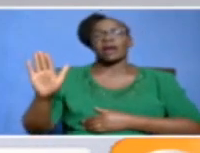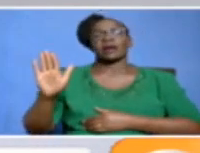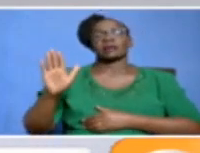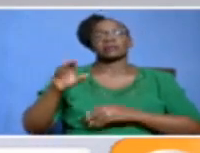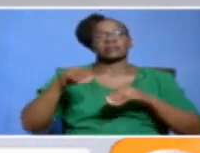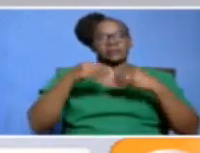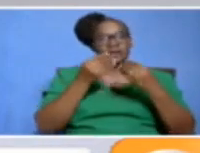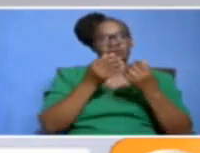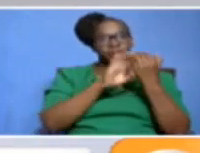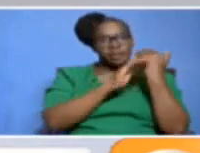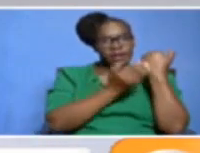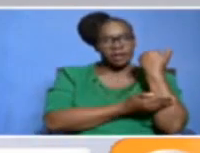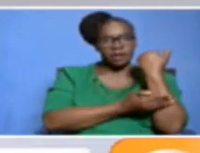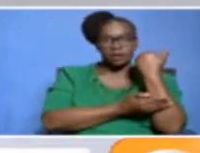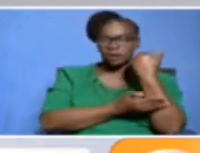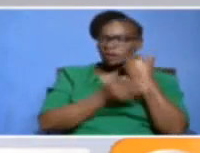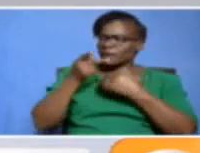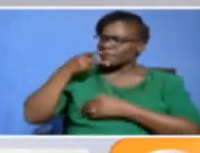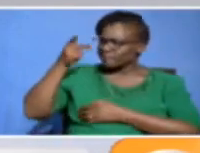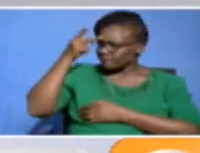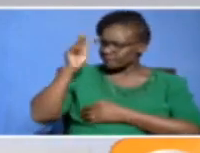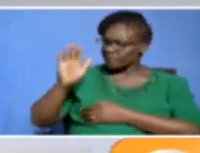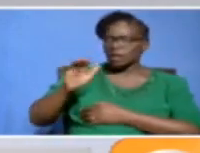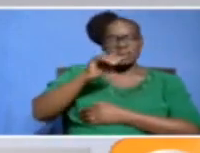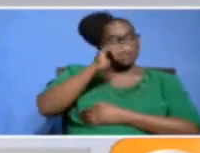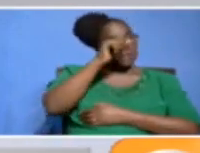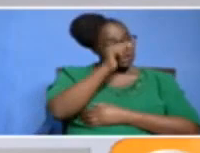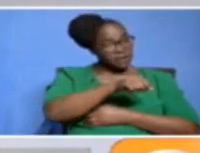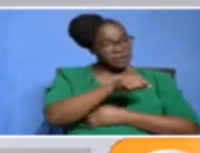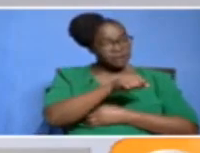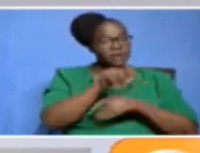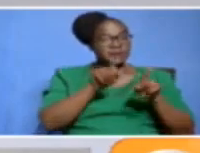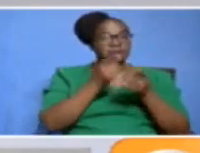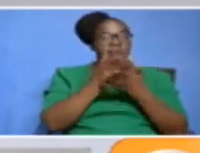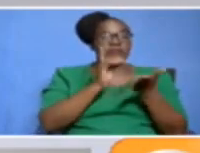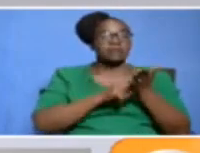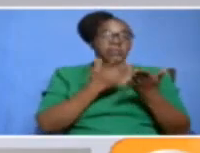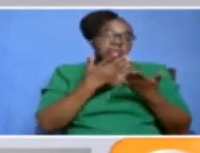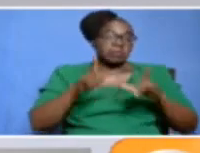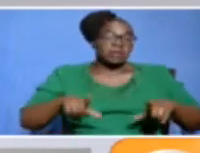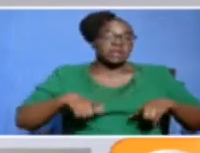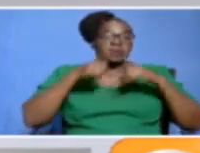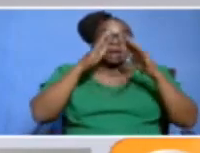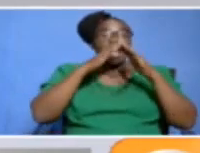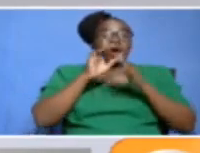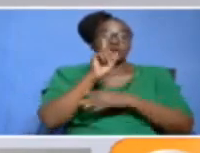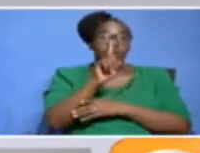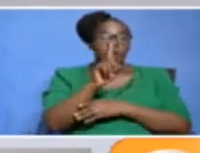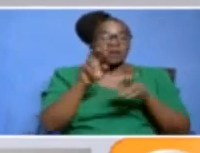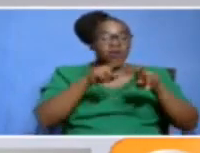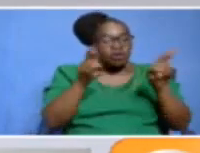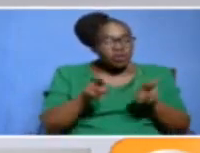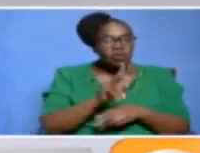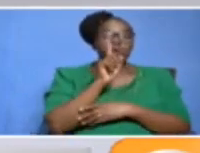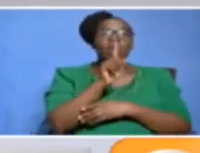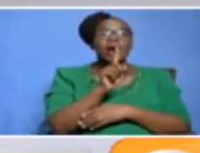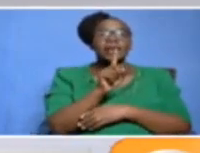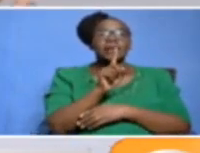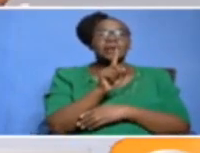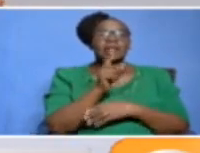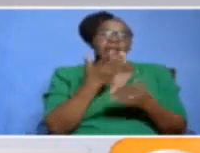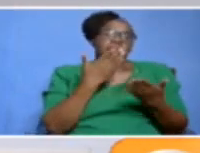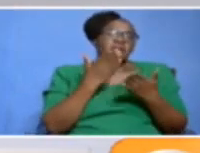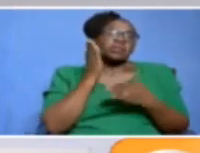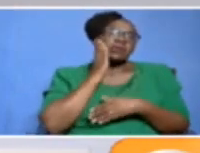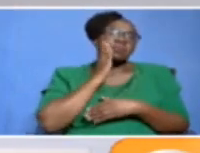ambao ambao wazazi wengine kuna hilo la kwamba labda mnaishi katika kijumba kimoja, kirumu ni hicho hicho, alafu labda mama